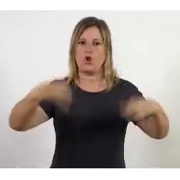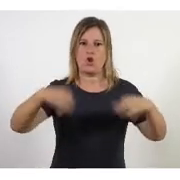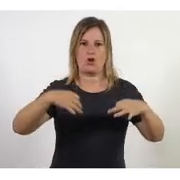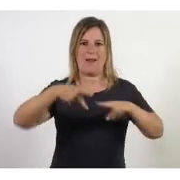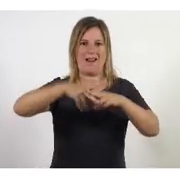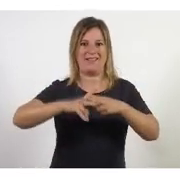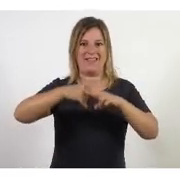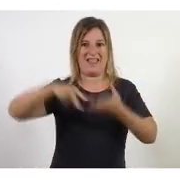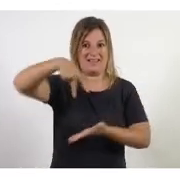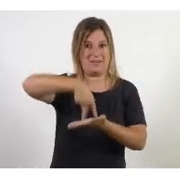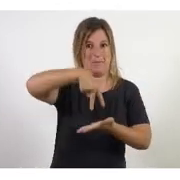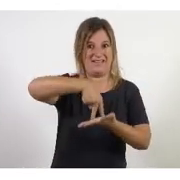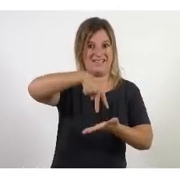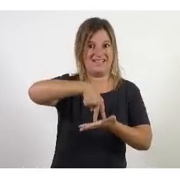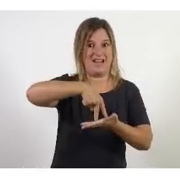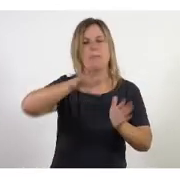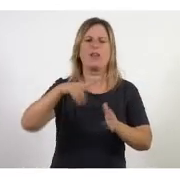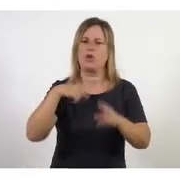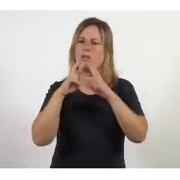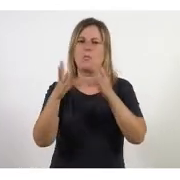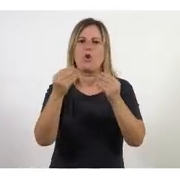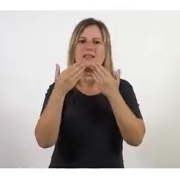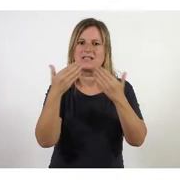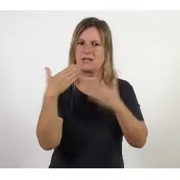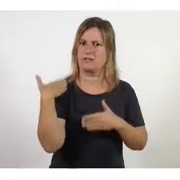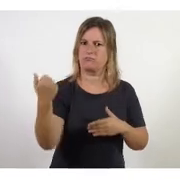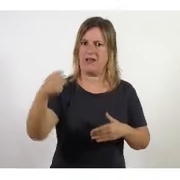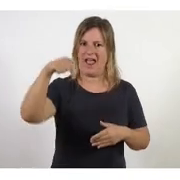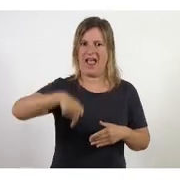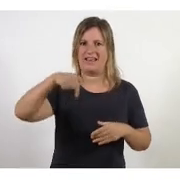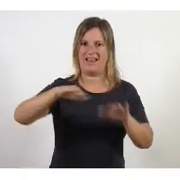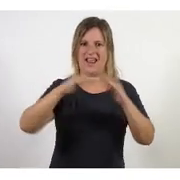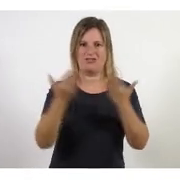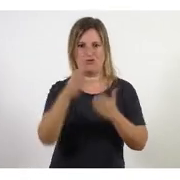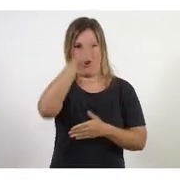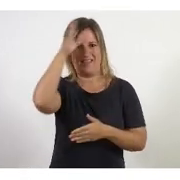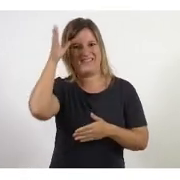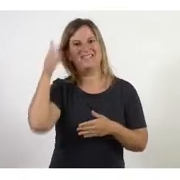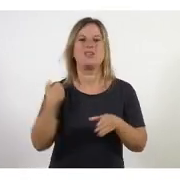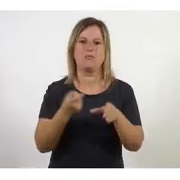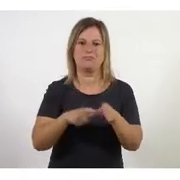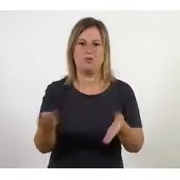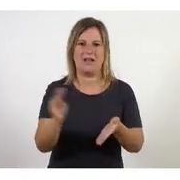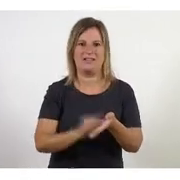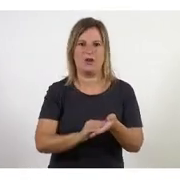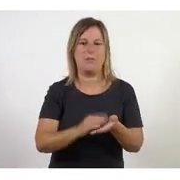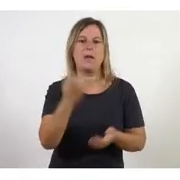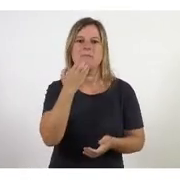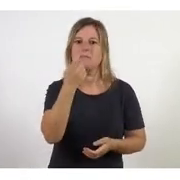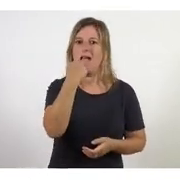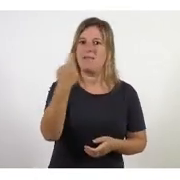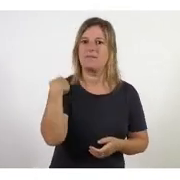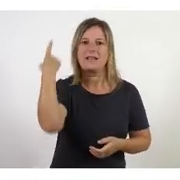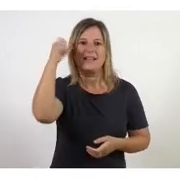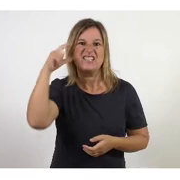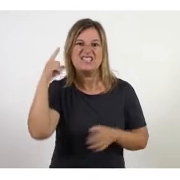estic molt content i et dono les gràcies per estar un altre cop aquí en aquesta escola d'estiu, doncs l'any passat de Girona ens vam